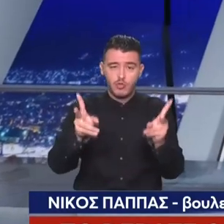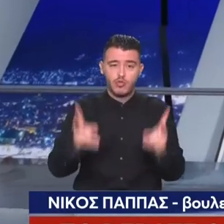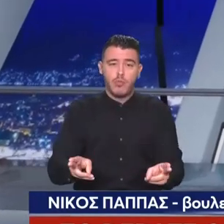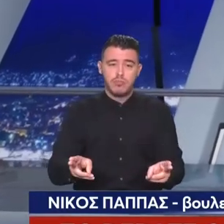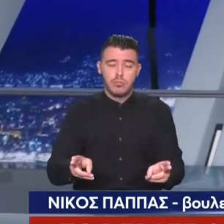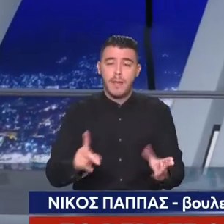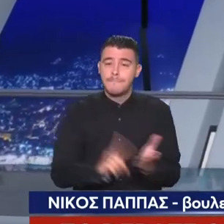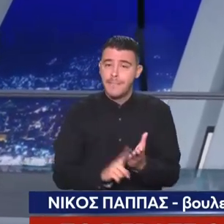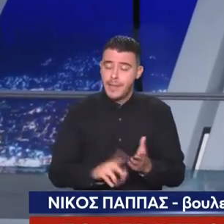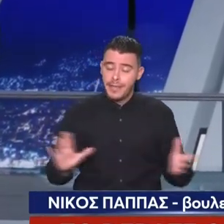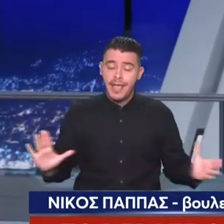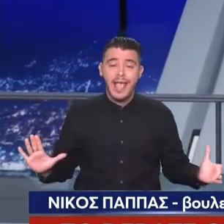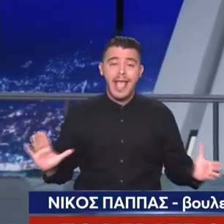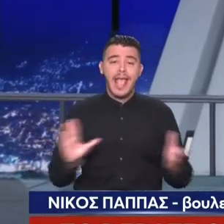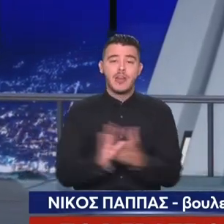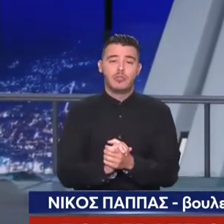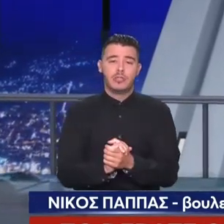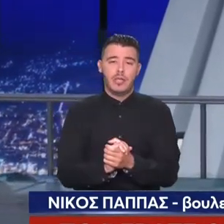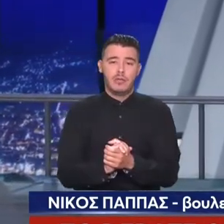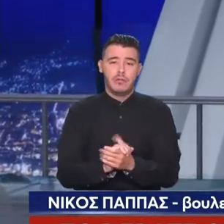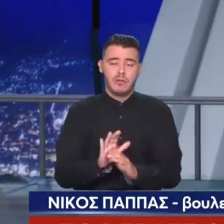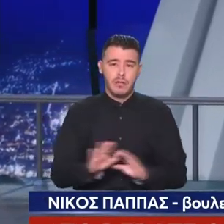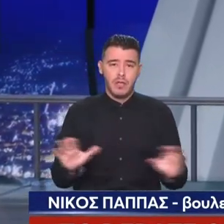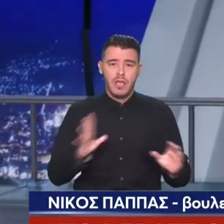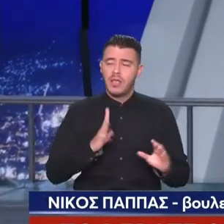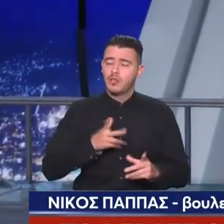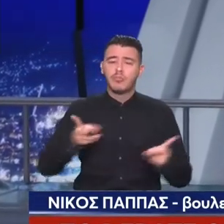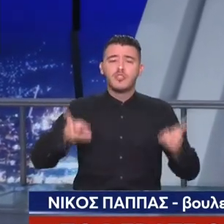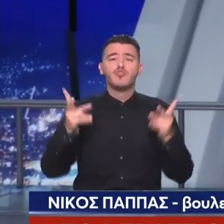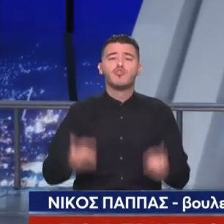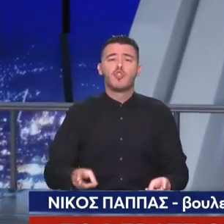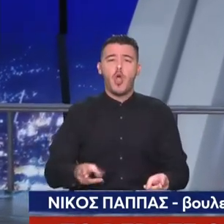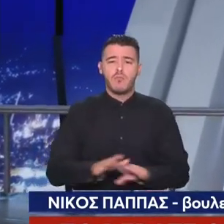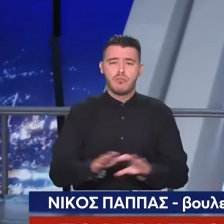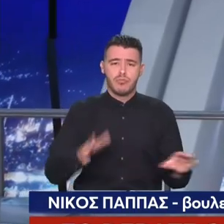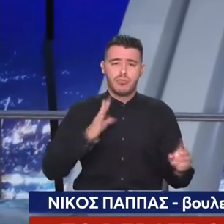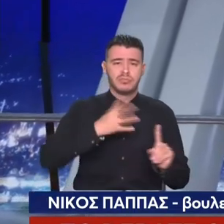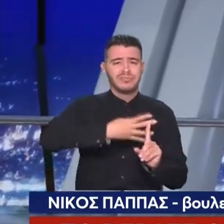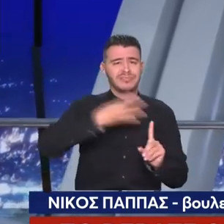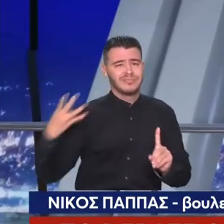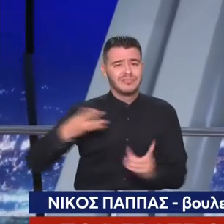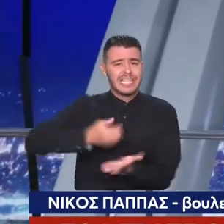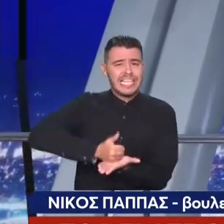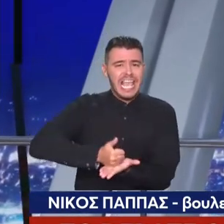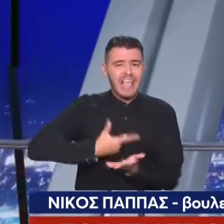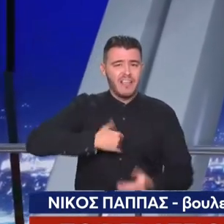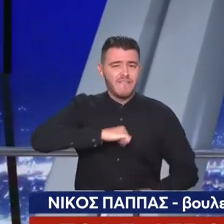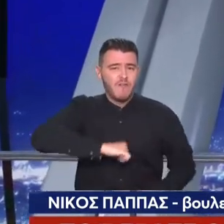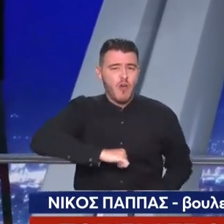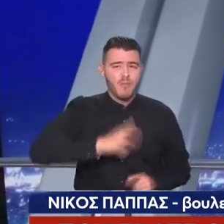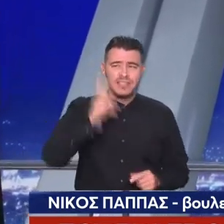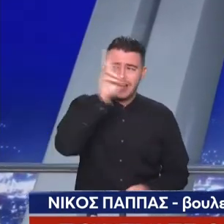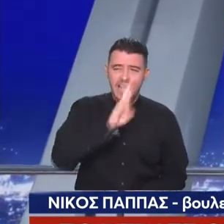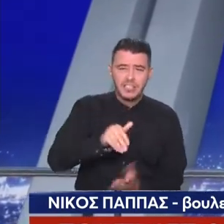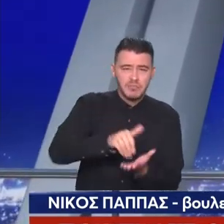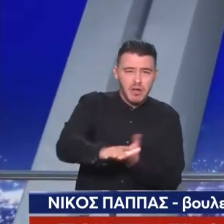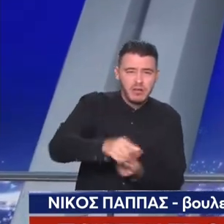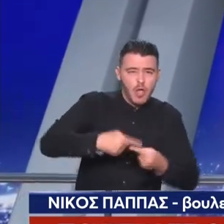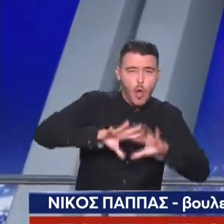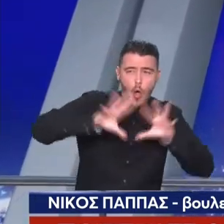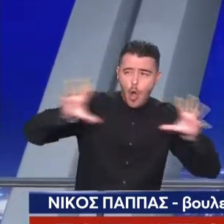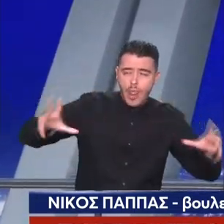μέτωπο απέναντι στο σεξισμό, την ομοφοβία, τη ύβρις, τη φυσική βία. Αυτά τα χρειαζόμαστε. Είναι η κοινή μας περιουσία, κύριε